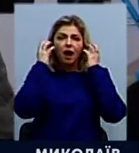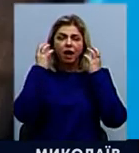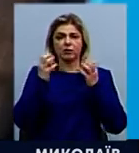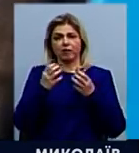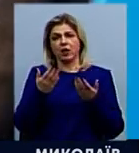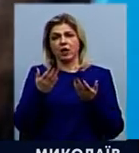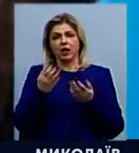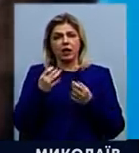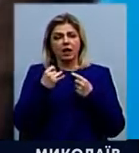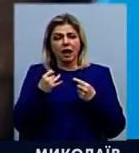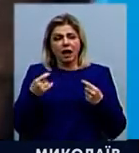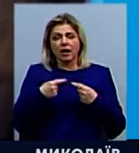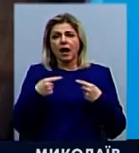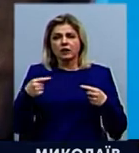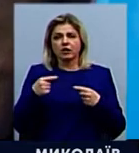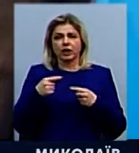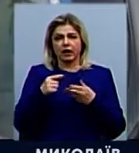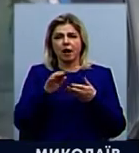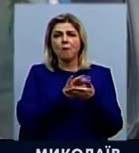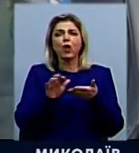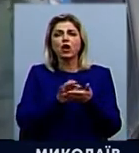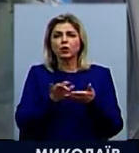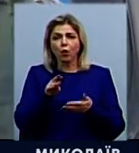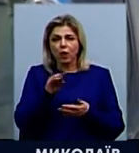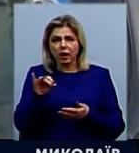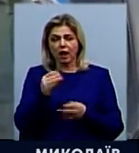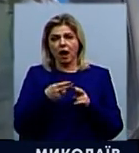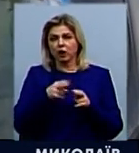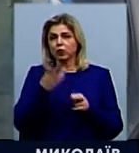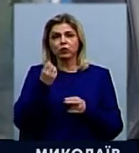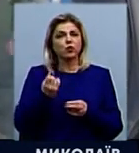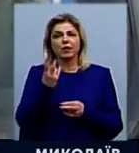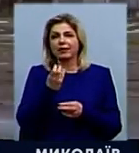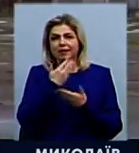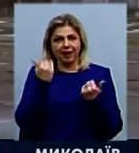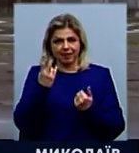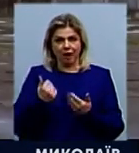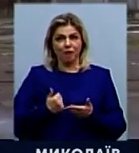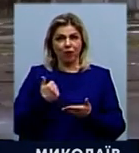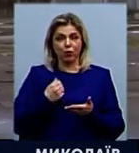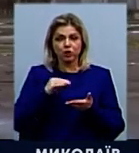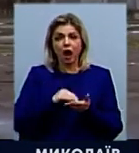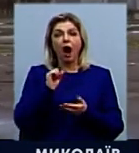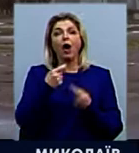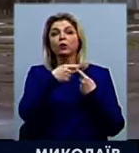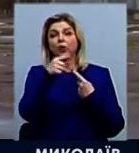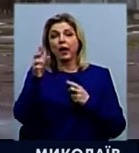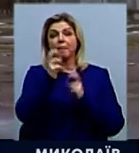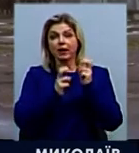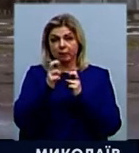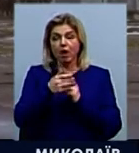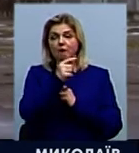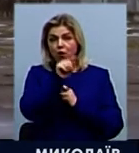радіовисотоміри, жидкокристалічні монітори, які у нас на зброні ще не стоять, але в других підприємствах вони